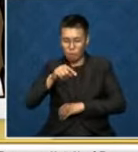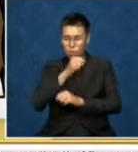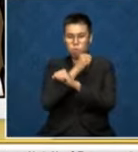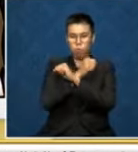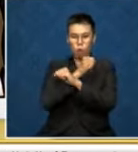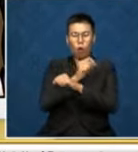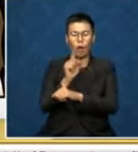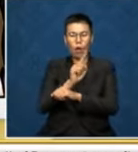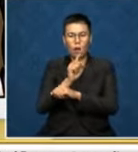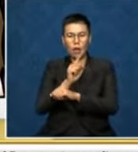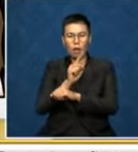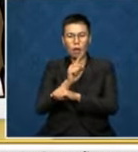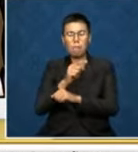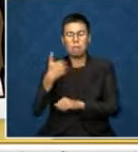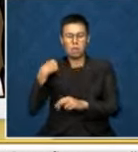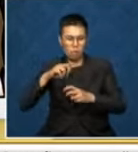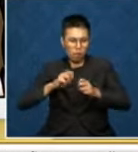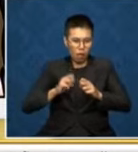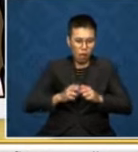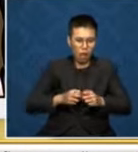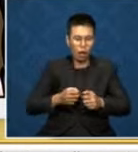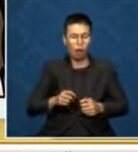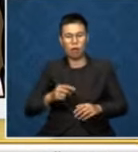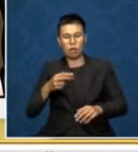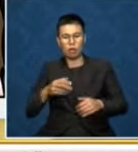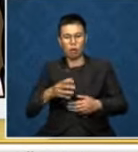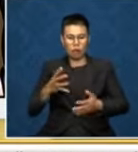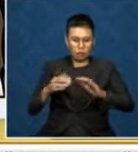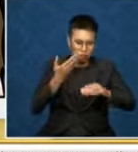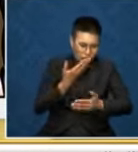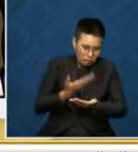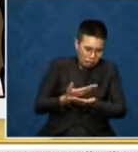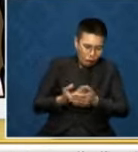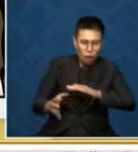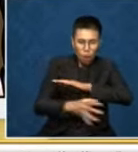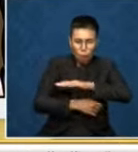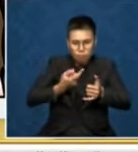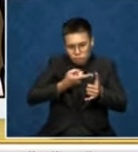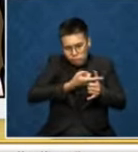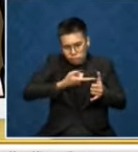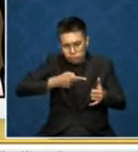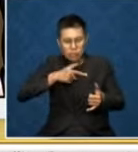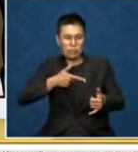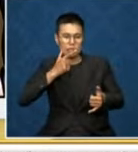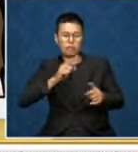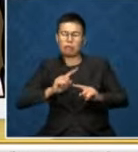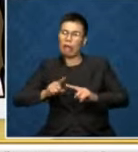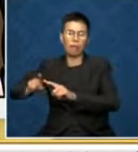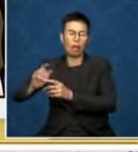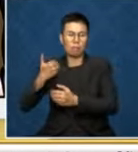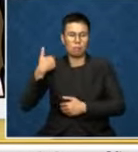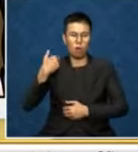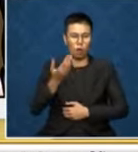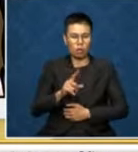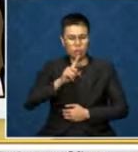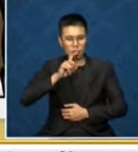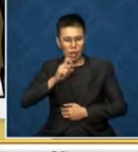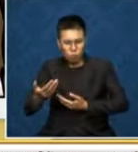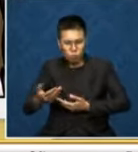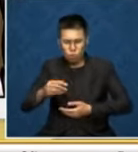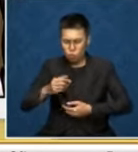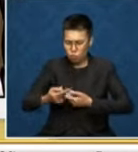เกิดอาชญากรรมในพื้นที่ได้อีกด้วยค่ะท่านประธานดิฉันเคยนำเรื่องนี้หารือกับเทศบาลบ้านสวนในพื้นที่ของ